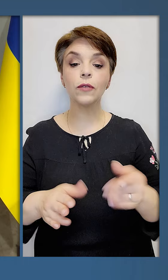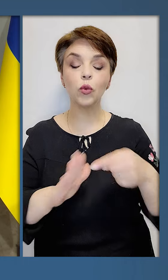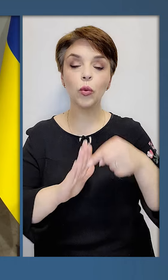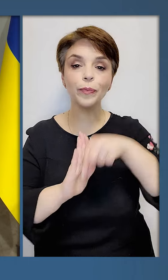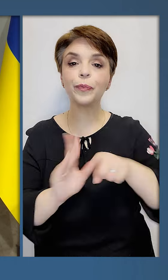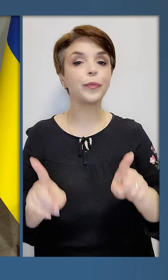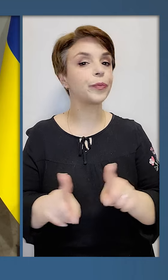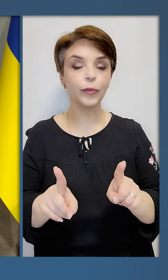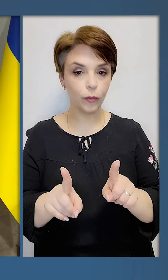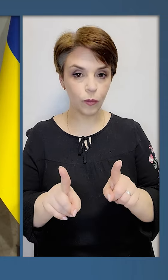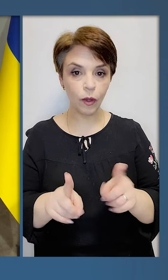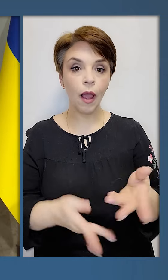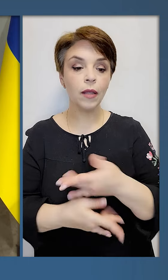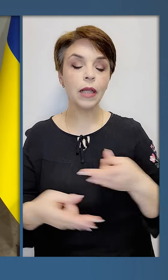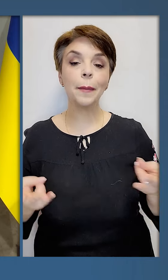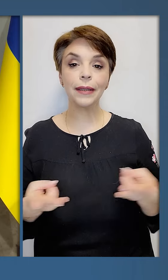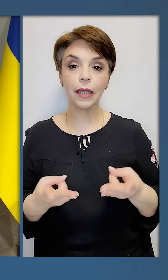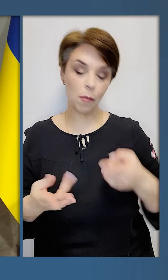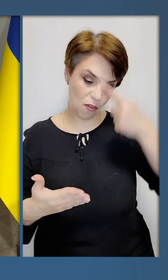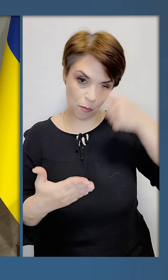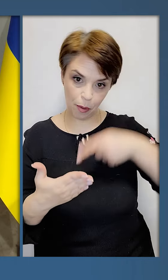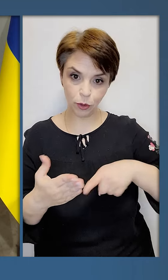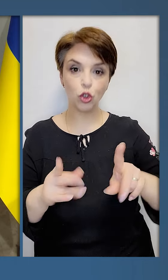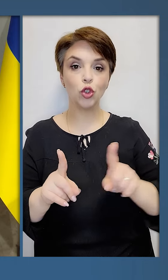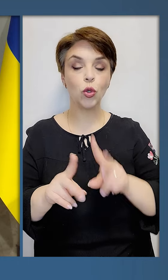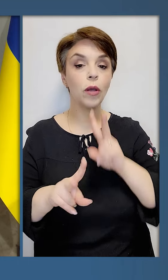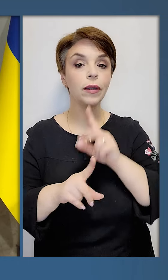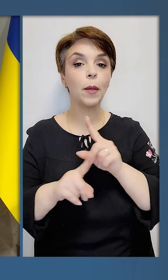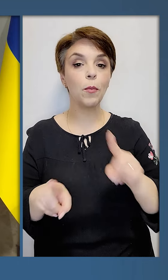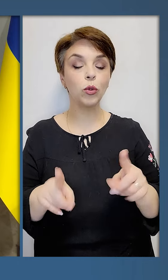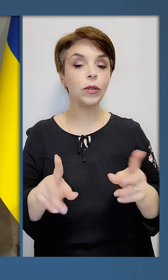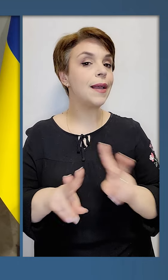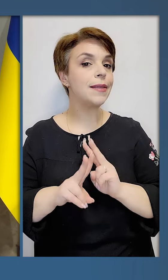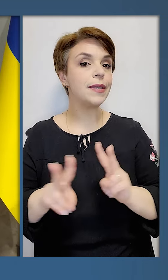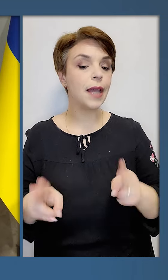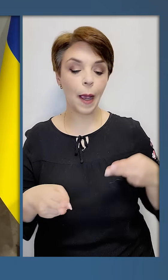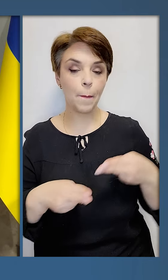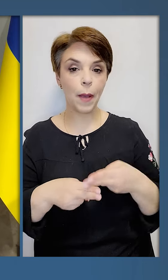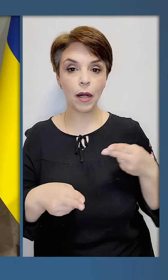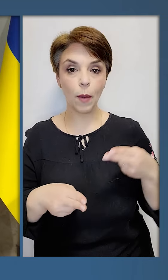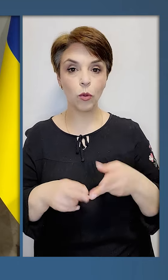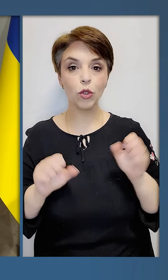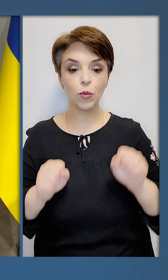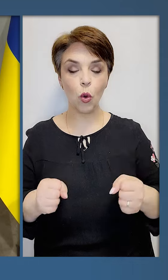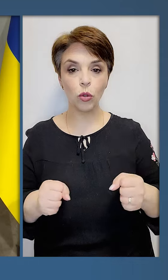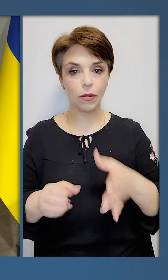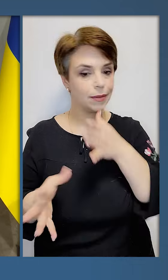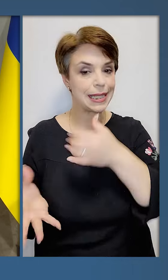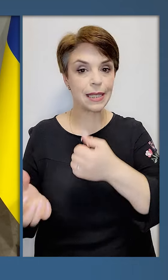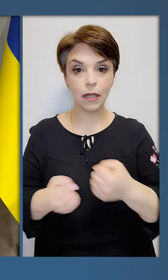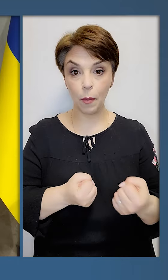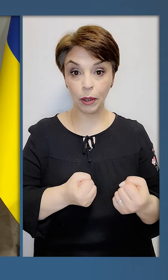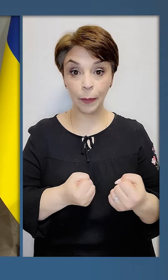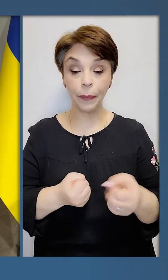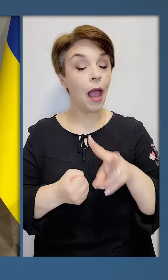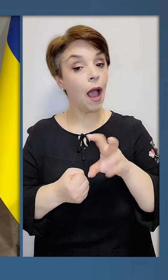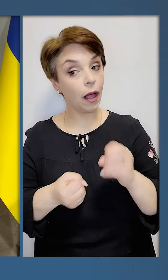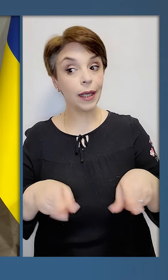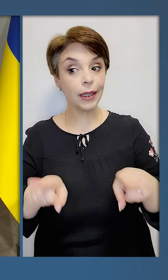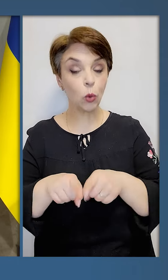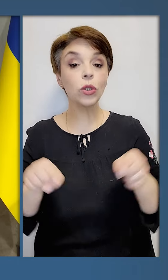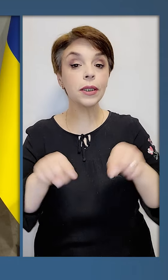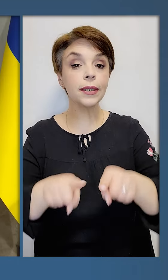що нам треба впевнитися, що не буде ніяких перепон, які зможуть причинити затримки.